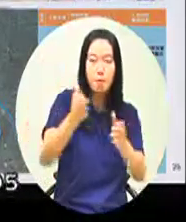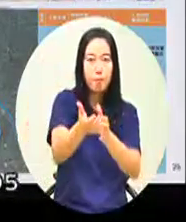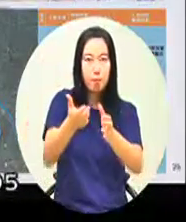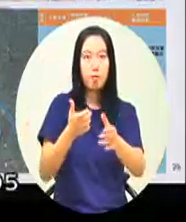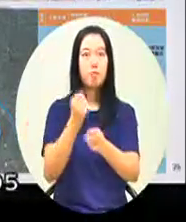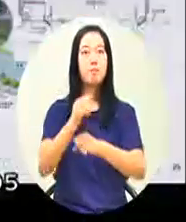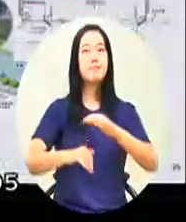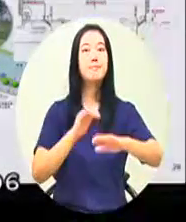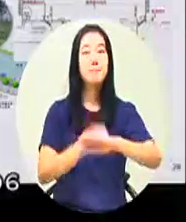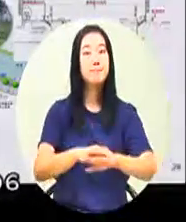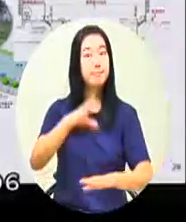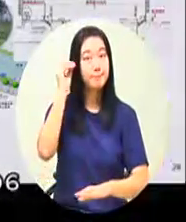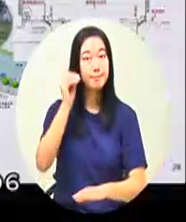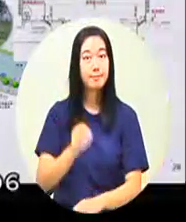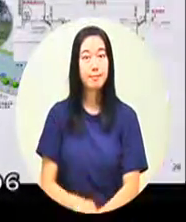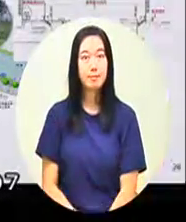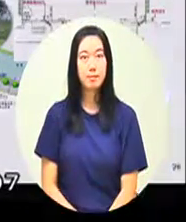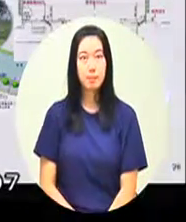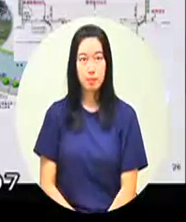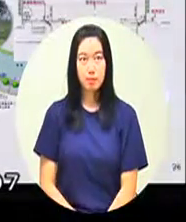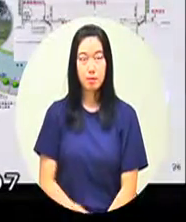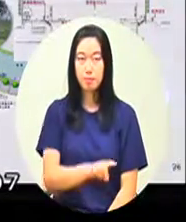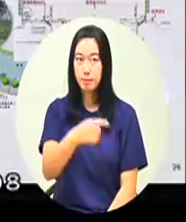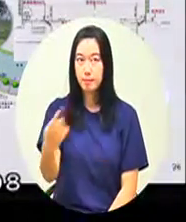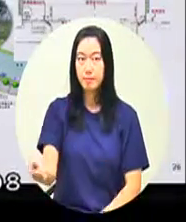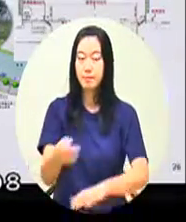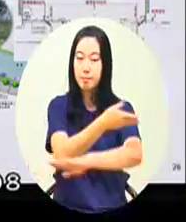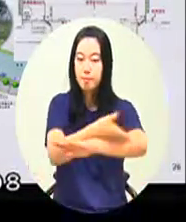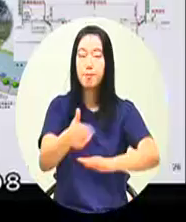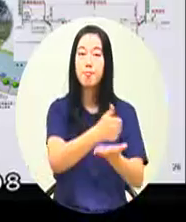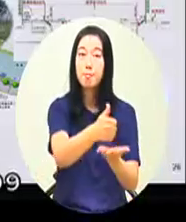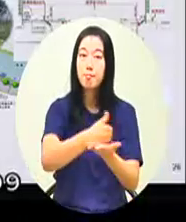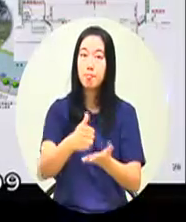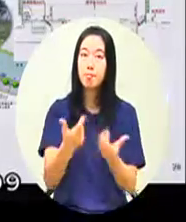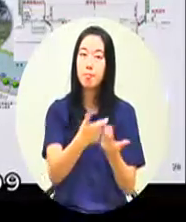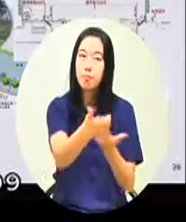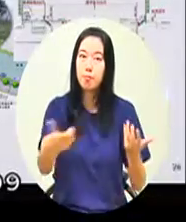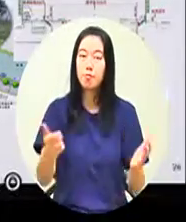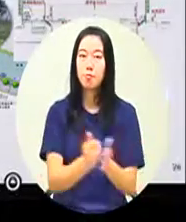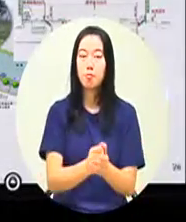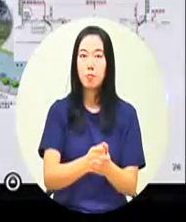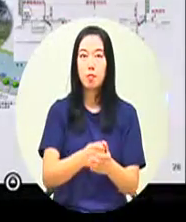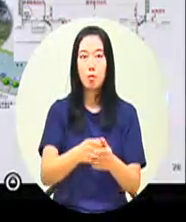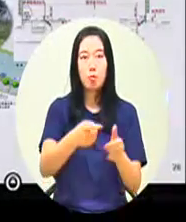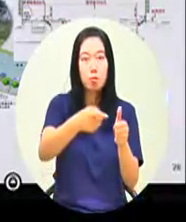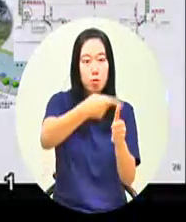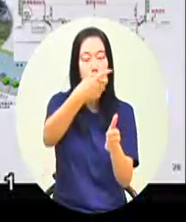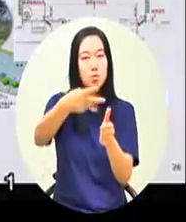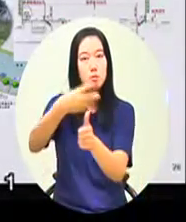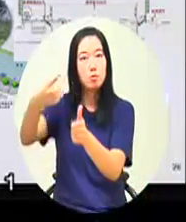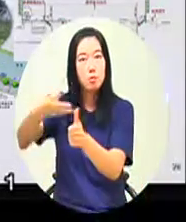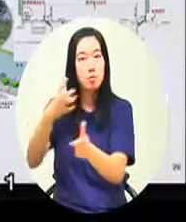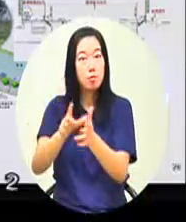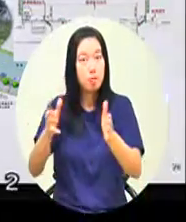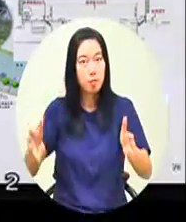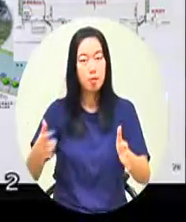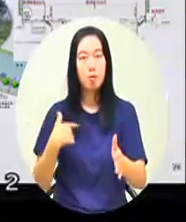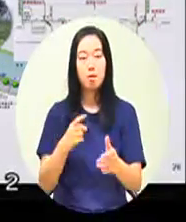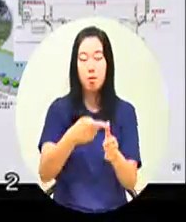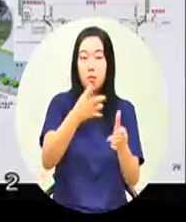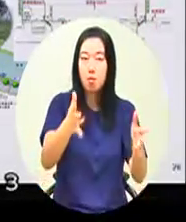工。比秀排水的部分分为一期、二期工程。那一期工程是在预